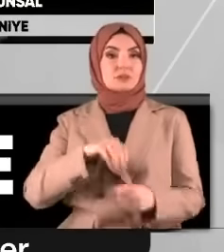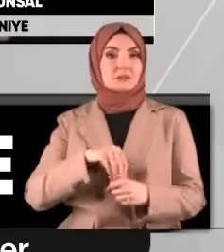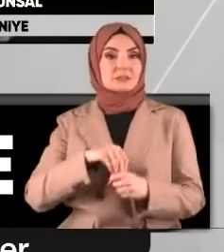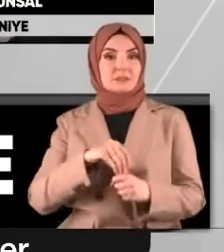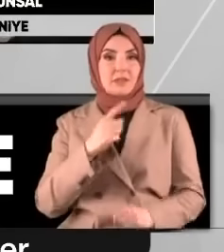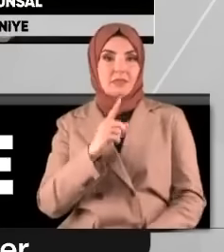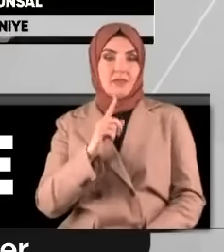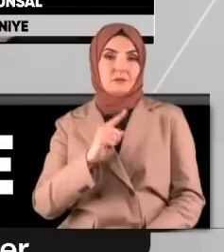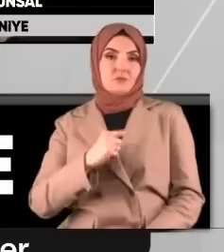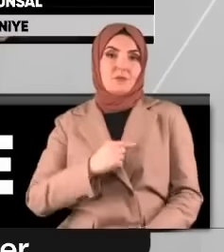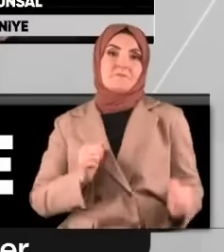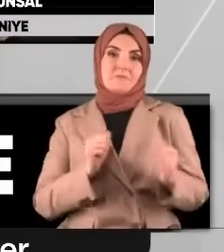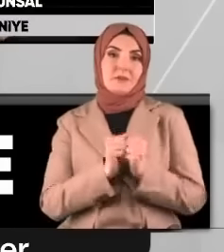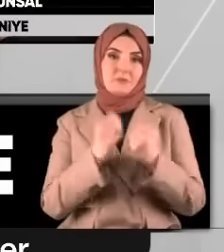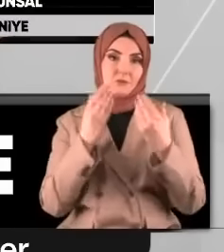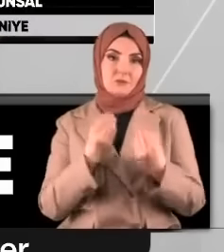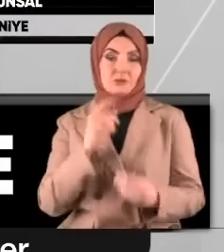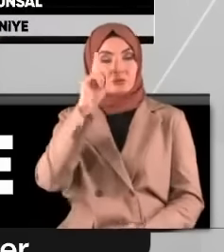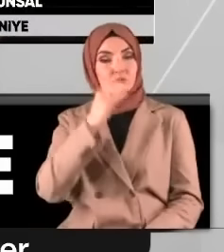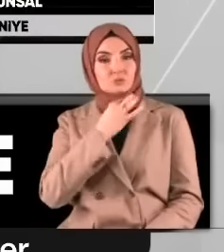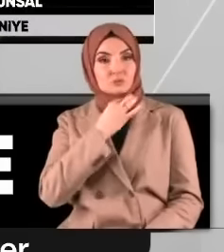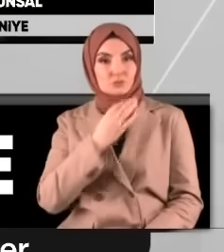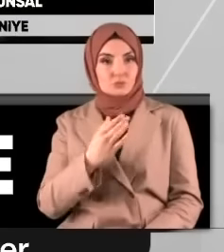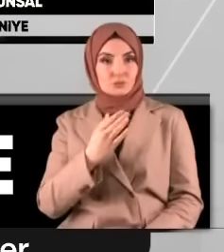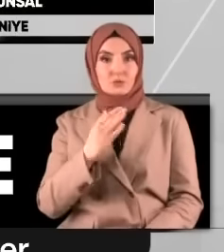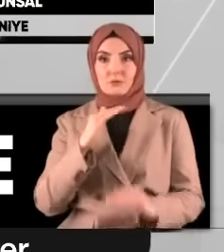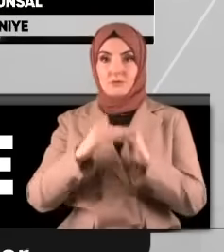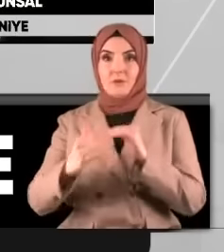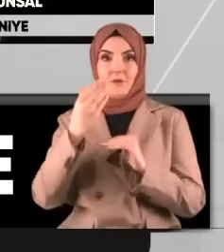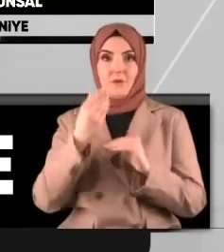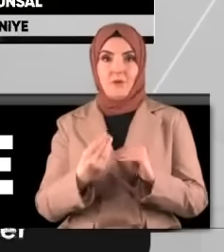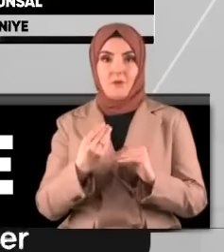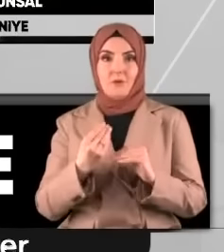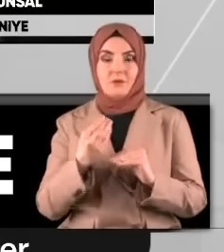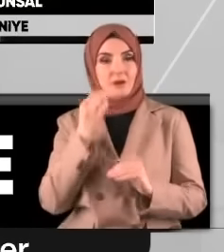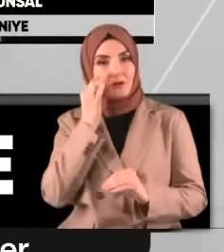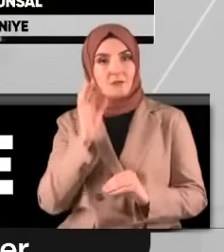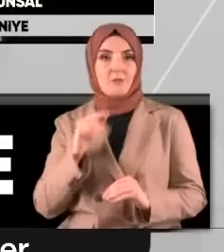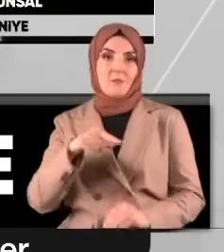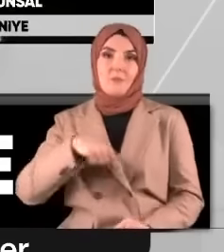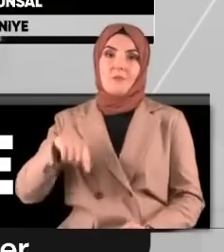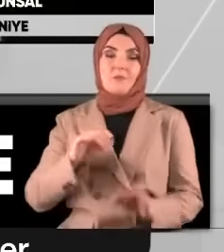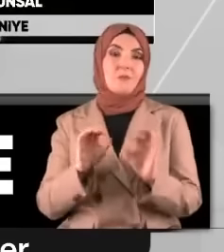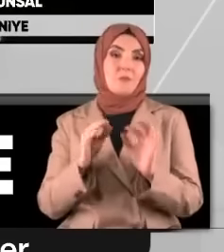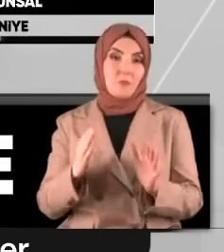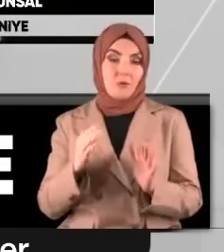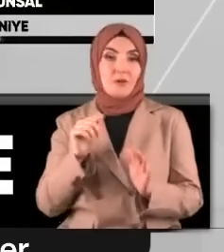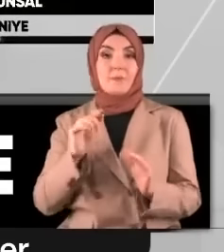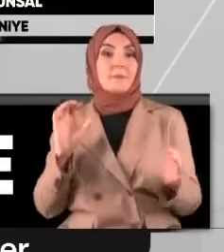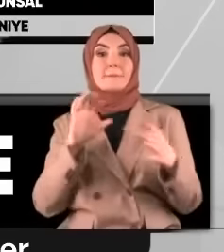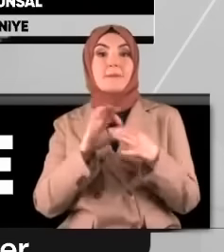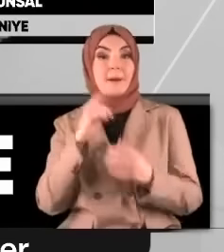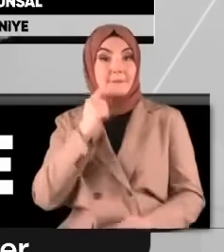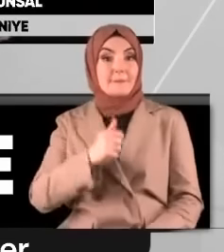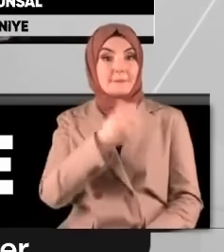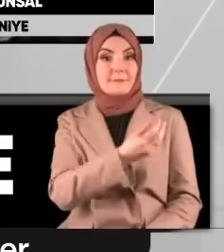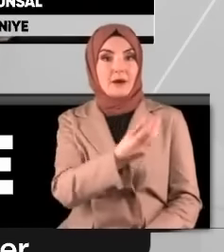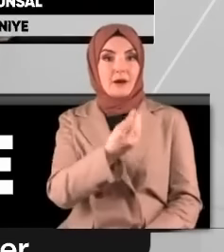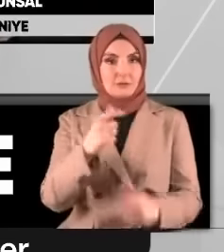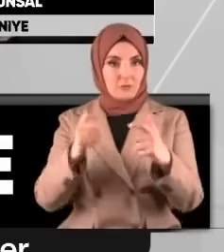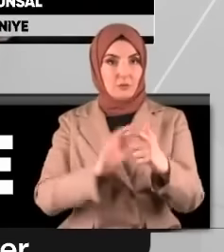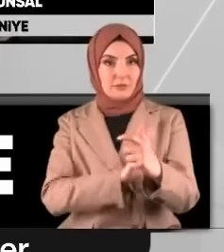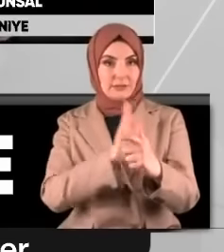bizim millet olarak böyle bir karakterimiz bu. Devlet ayakta, tüm imkanlarıyla seferber, ilgili bakanlar bölgede. Özel olarak deprem tecrübesi